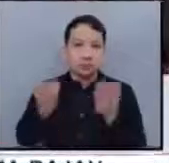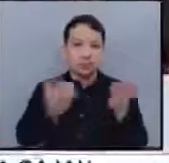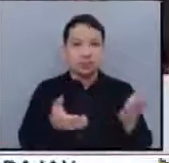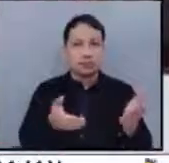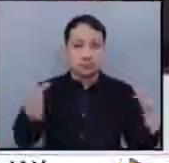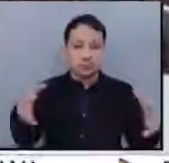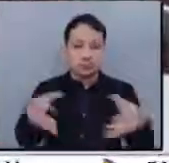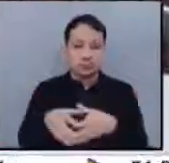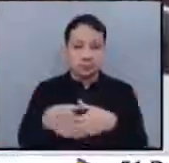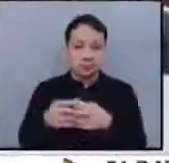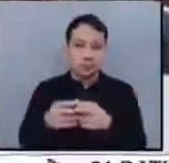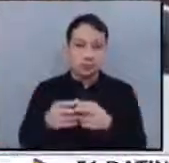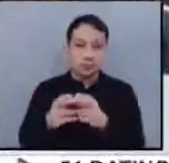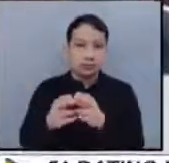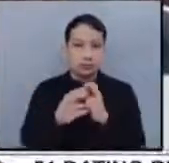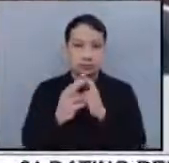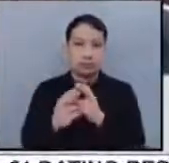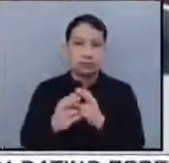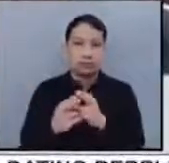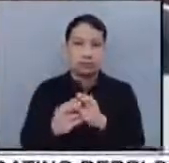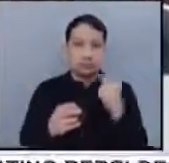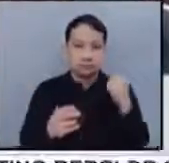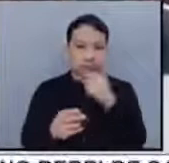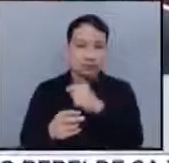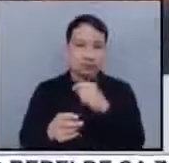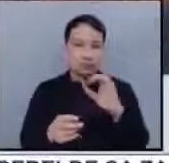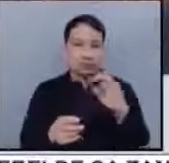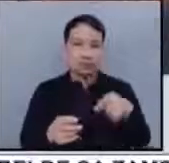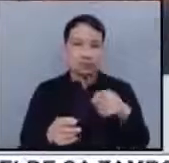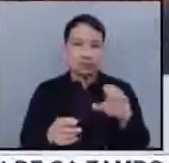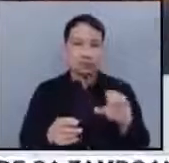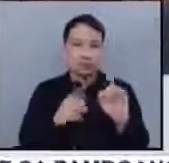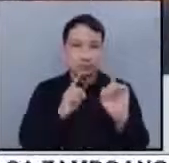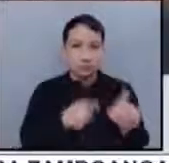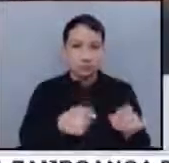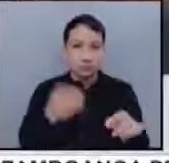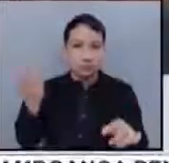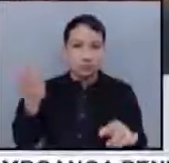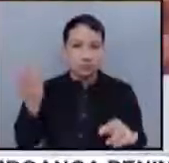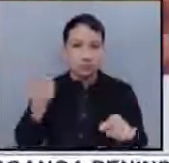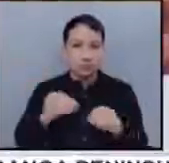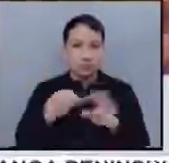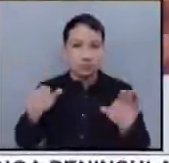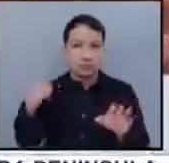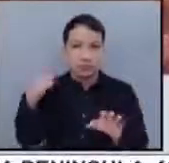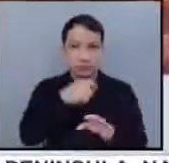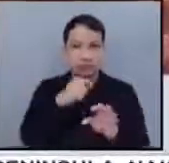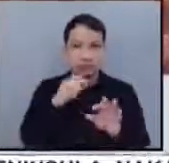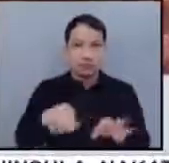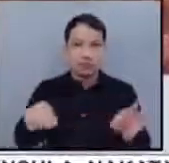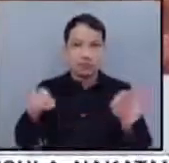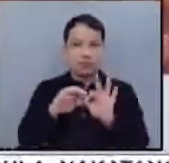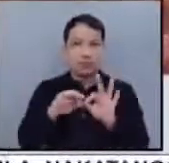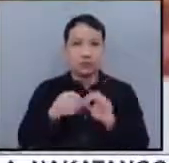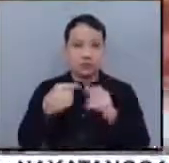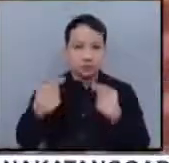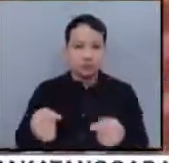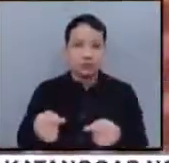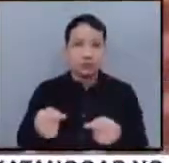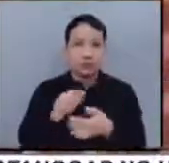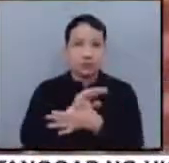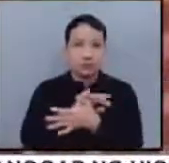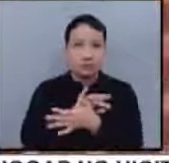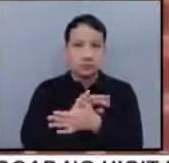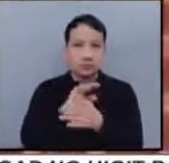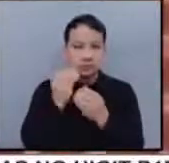Taiwan. Sinang-ayunan din ng buong CPC ang naging report ni Xi kung saan maliban sa Taiwan ay binangkit din niya ang paglaban ng China sa COVID-19 at